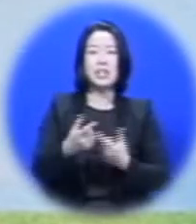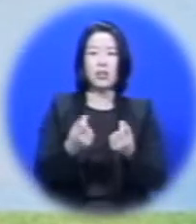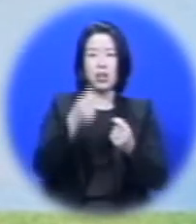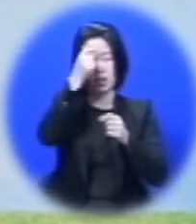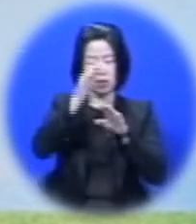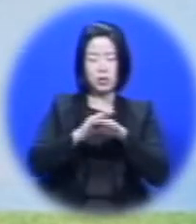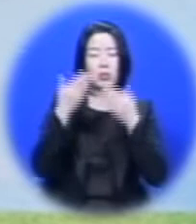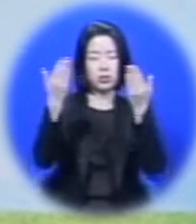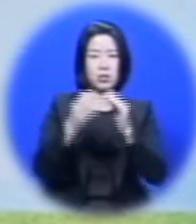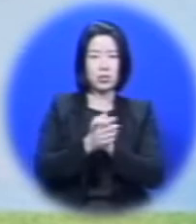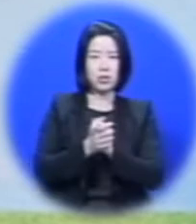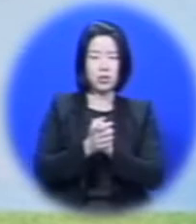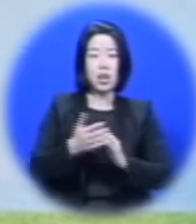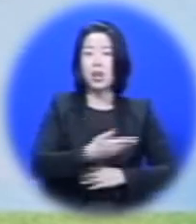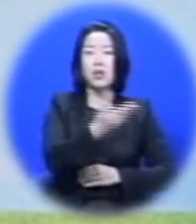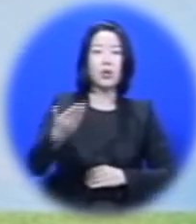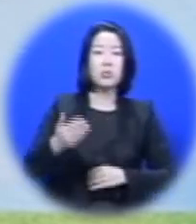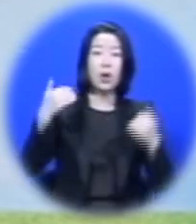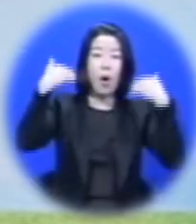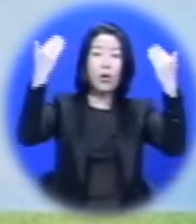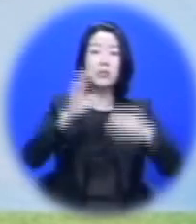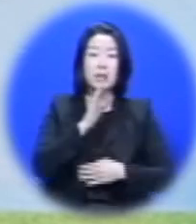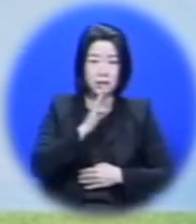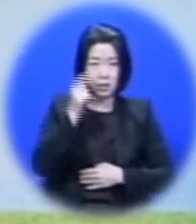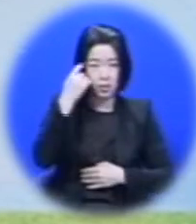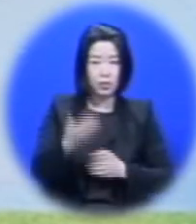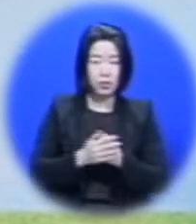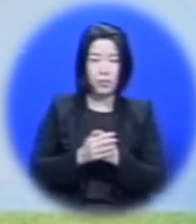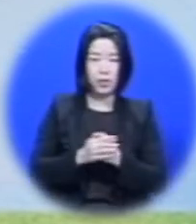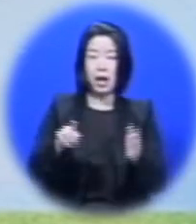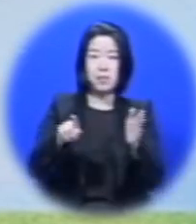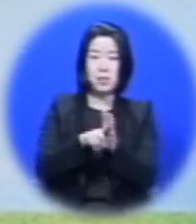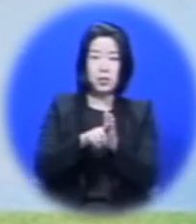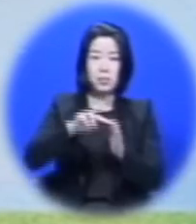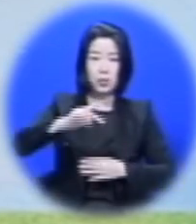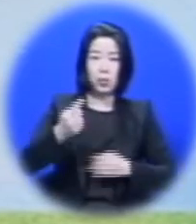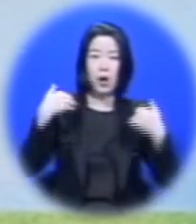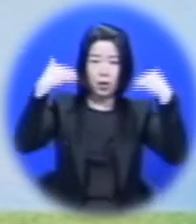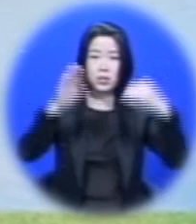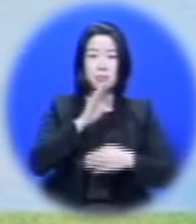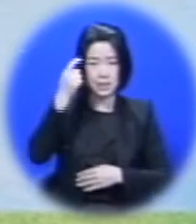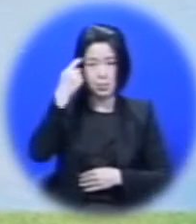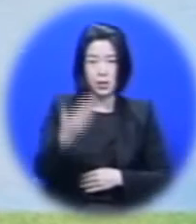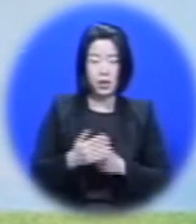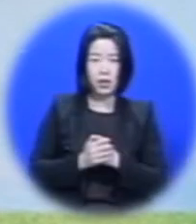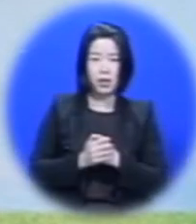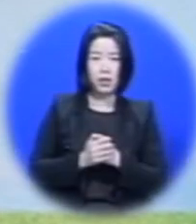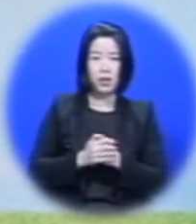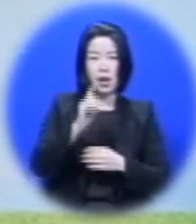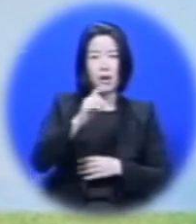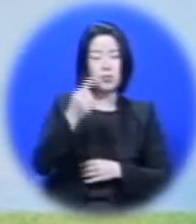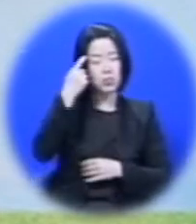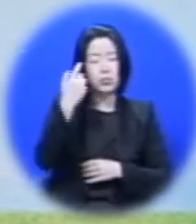기도했었어요. 여러분들은 어른이시잖아요. 믿음도 어른이십니까? 한번 물어보고